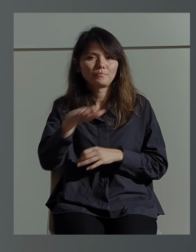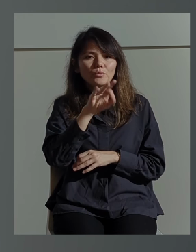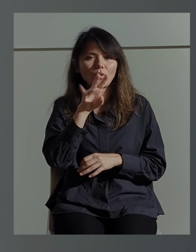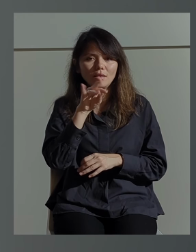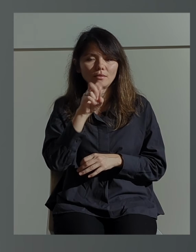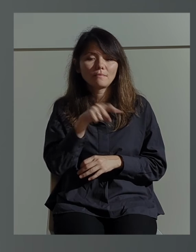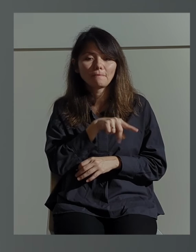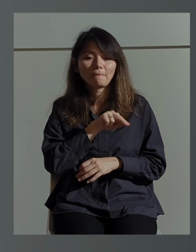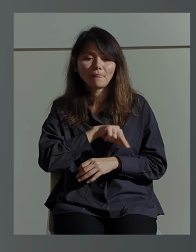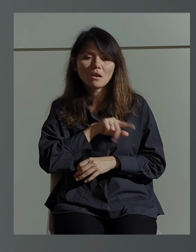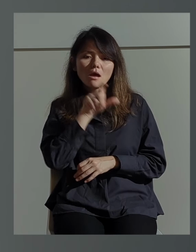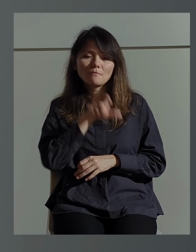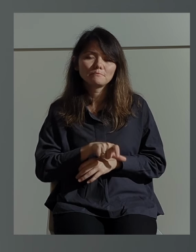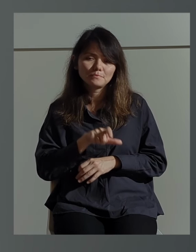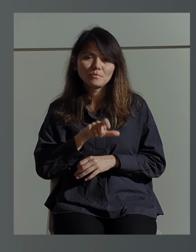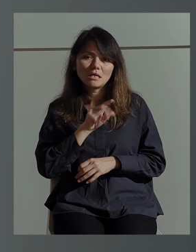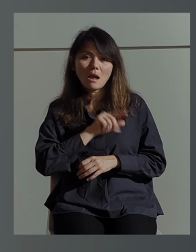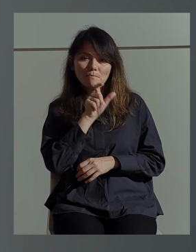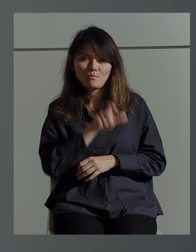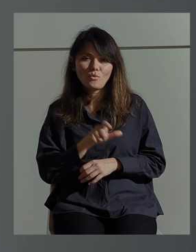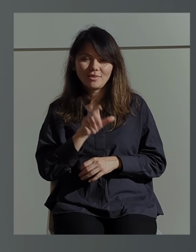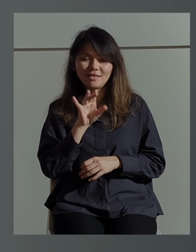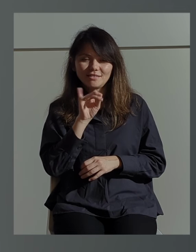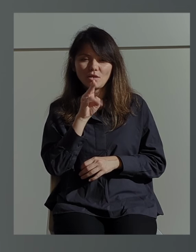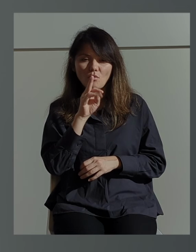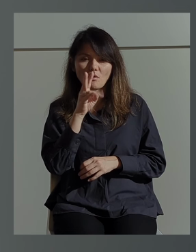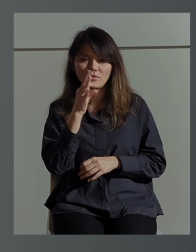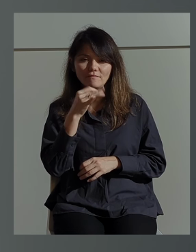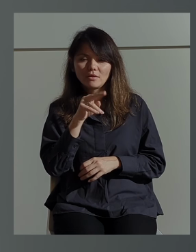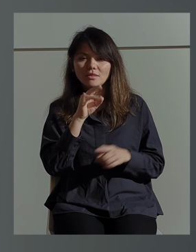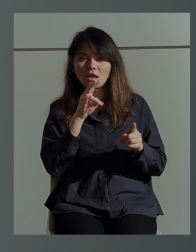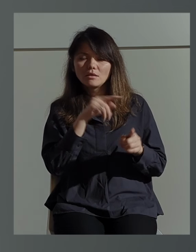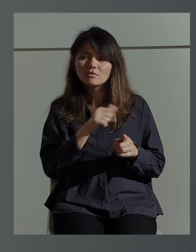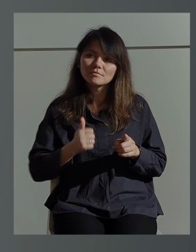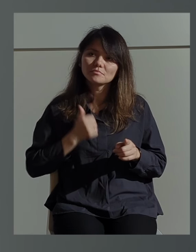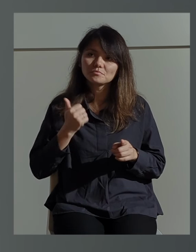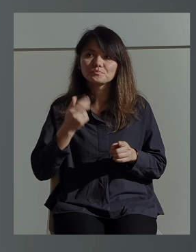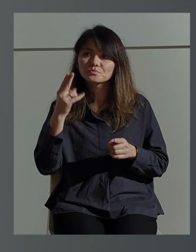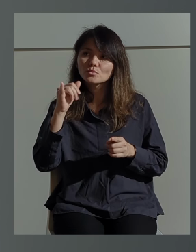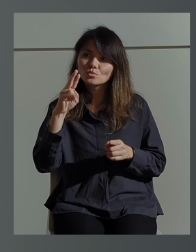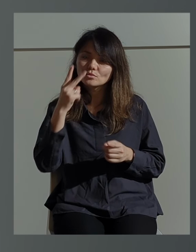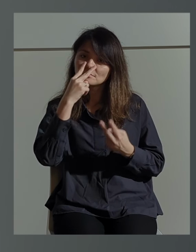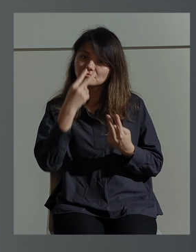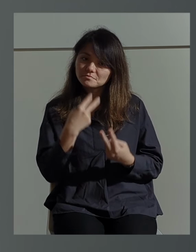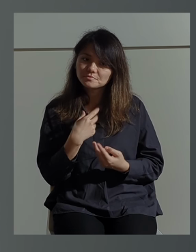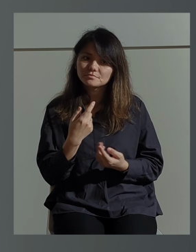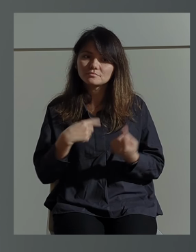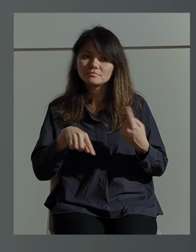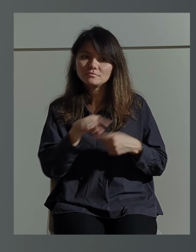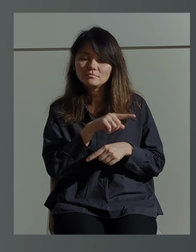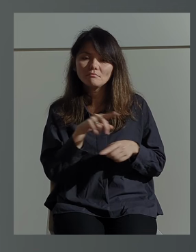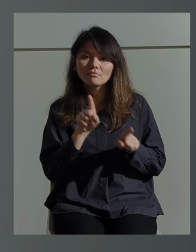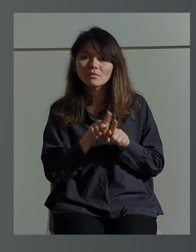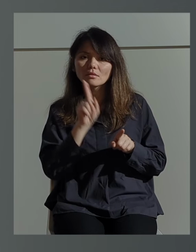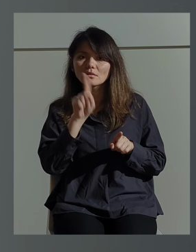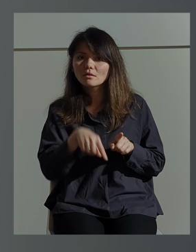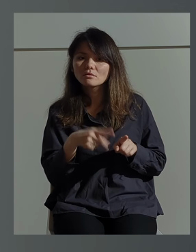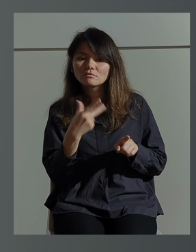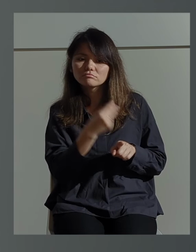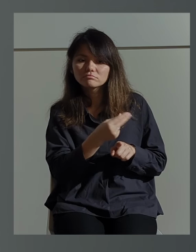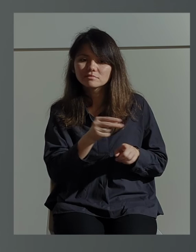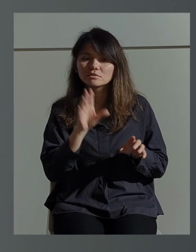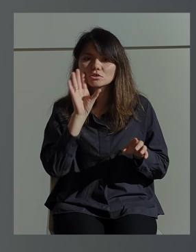силиконовой долины хвастался перед своими Ну перед дуд что смотри так классно Тут даже есть приют для собак вот